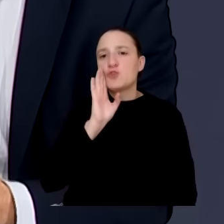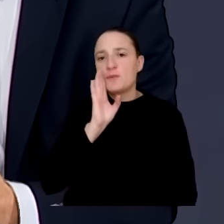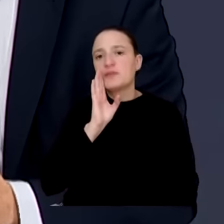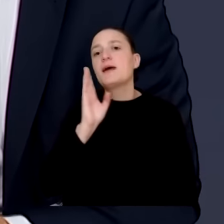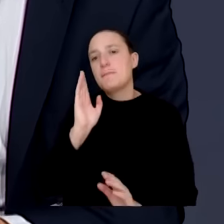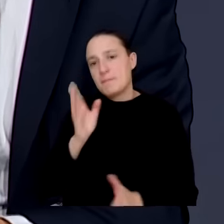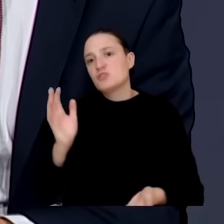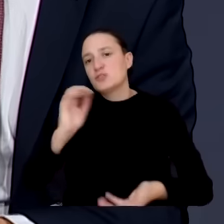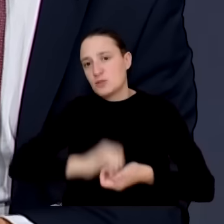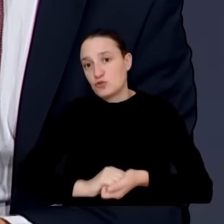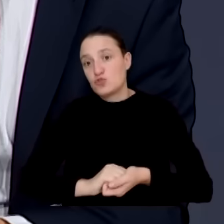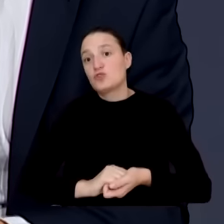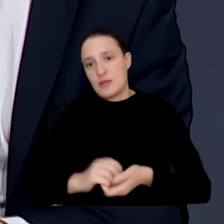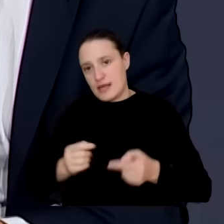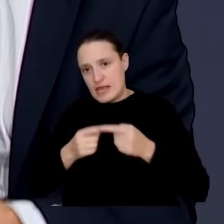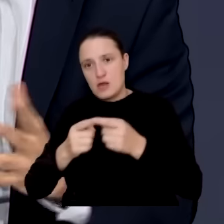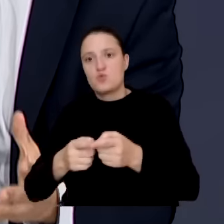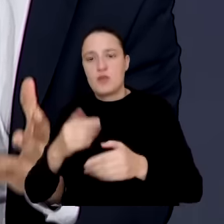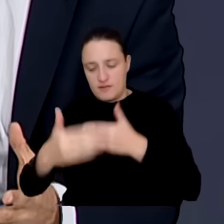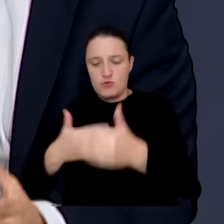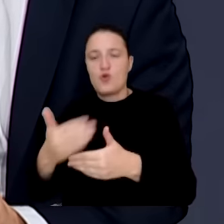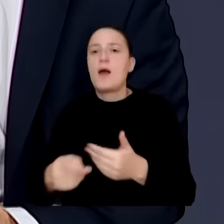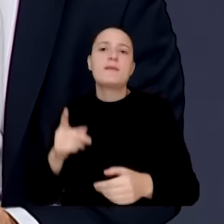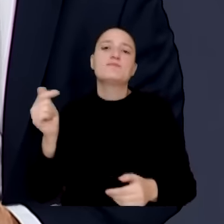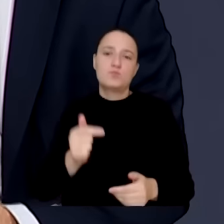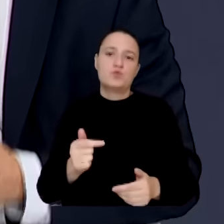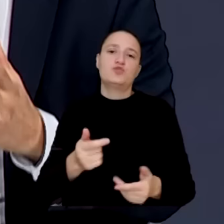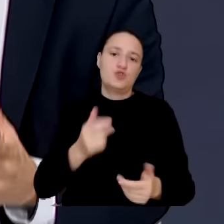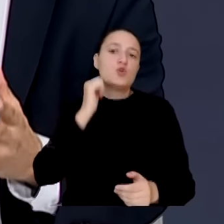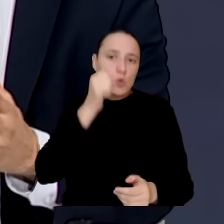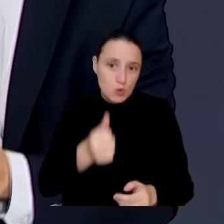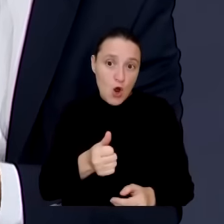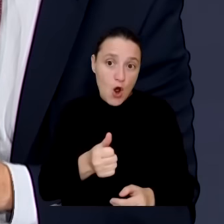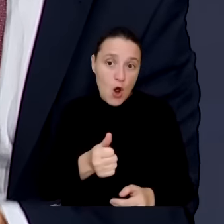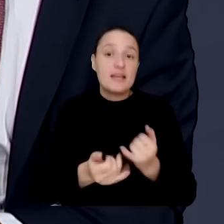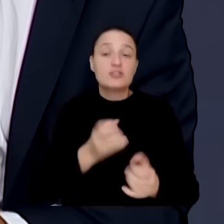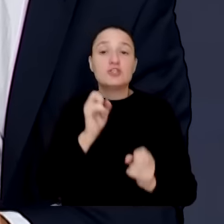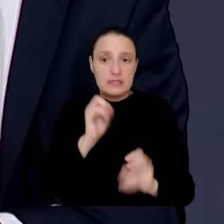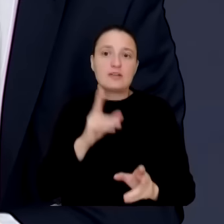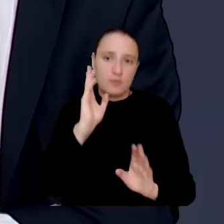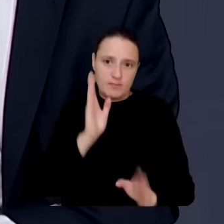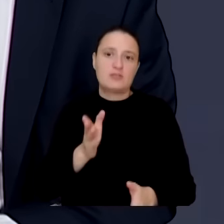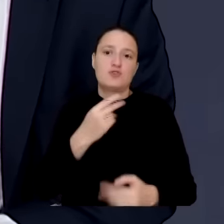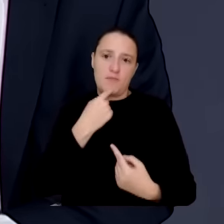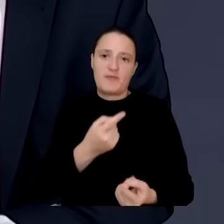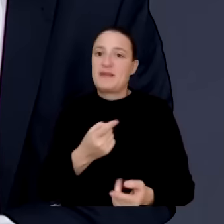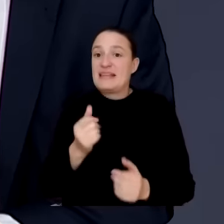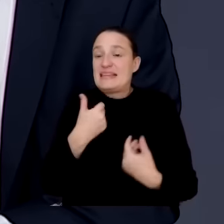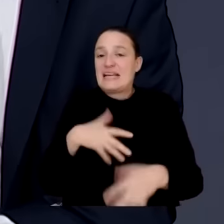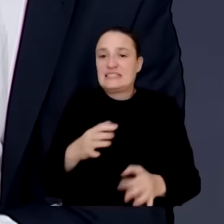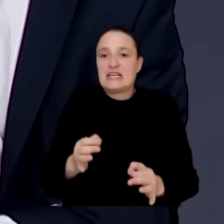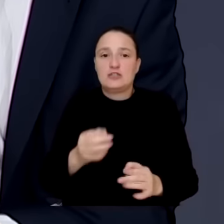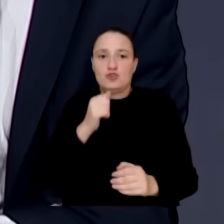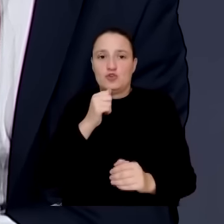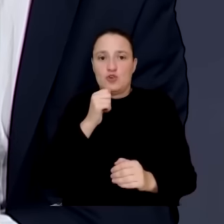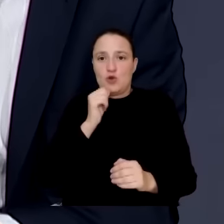zjednoczenie wszystko w tym kierunku oczywiście idzie ale to musi się zmaterializować wówczas będziemy mogli powiedzieć że doszło do tego Zjednoczenia także nie chcę uprzedzać faktów bo